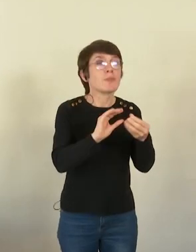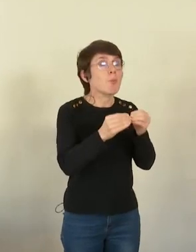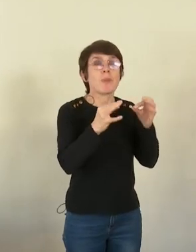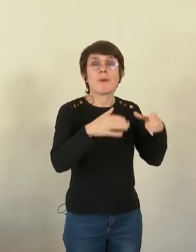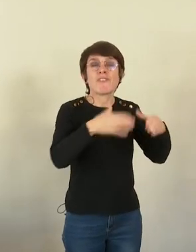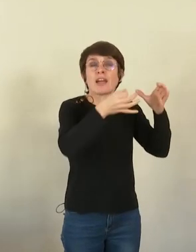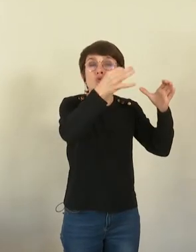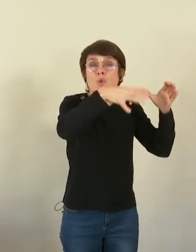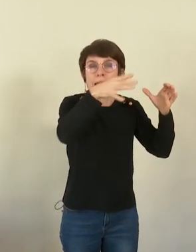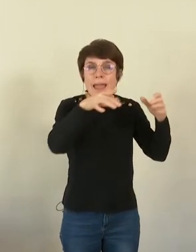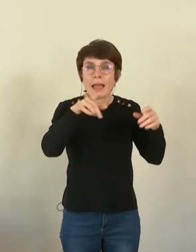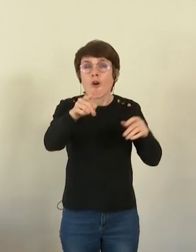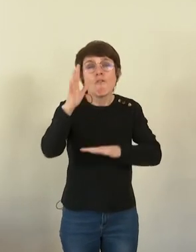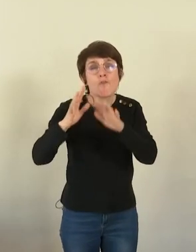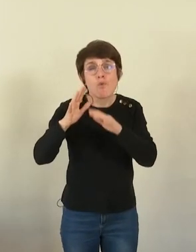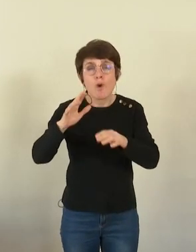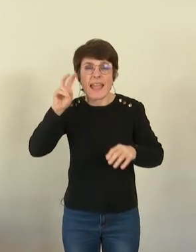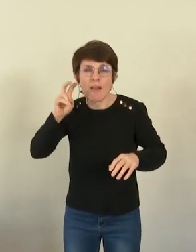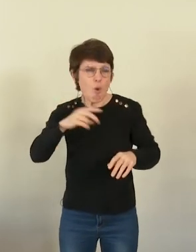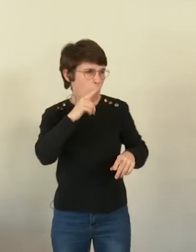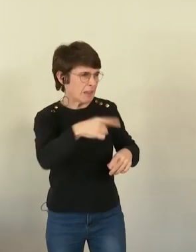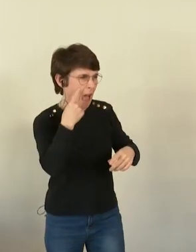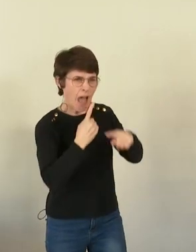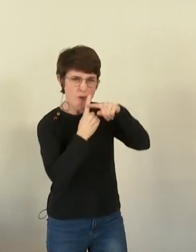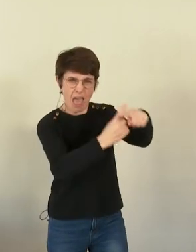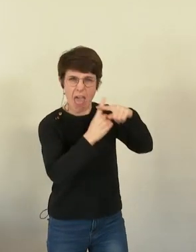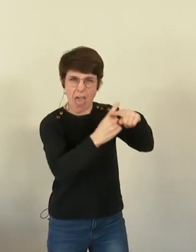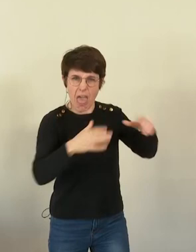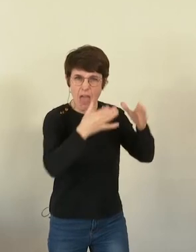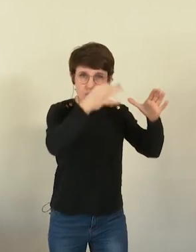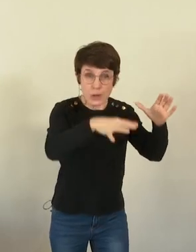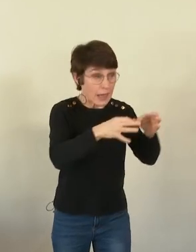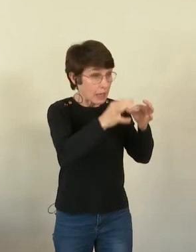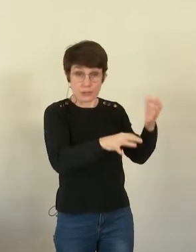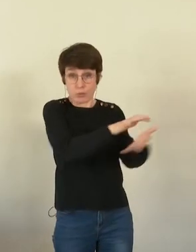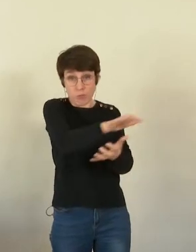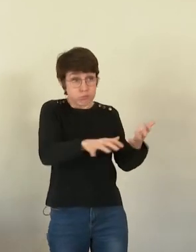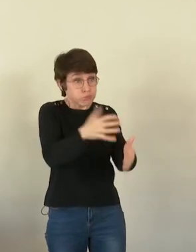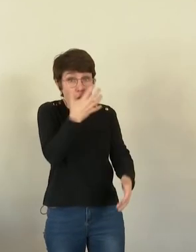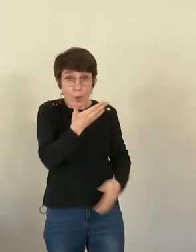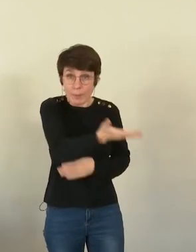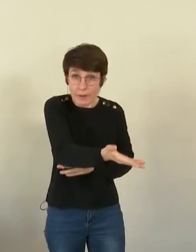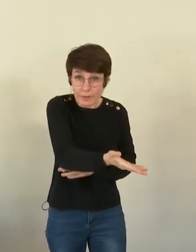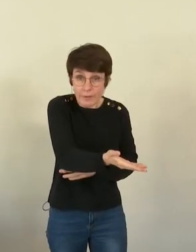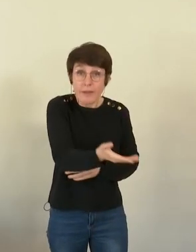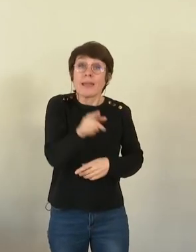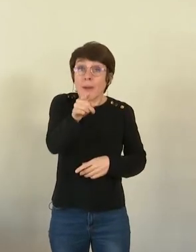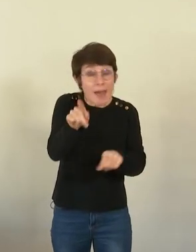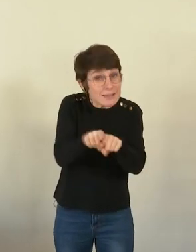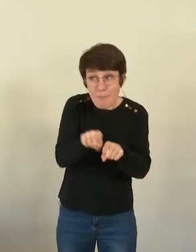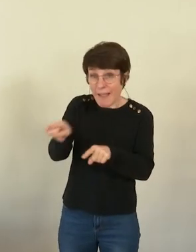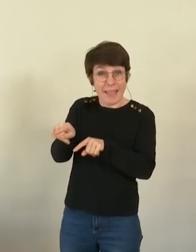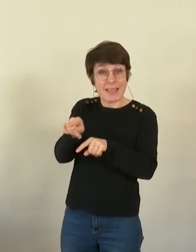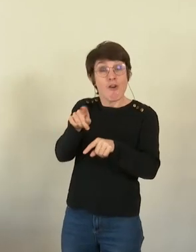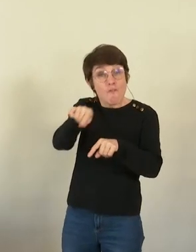sur laquelle vous avez régné des décennies avec le résultat catastrophique que l'on sait vous avez réussi à handicaper suffisamment notre